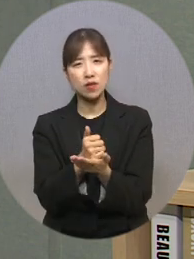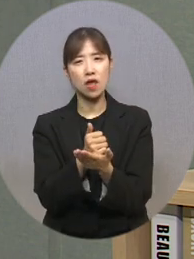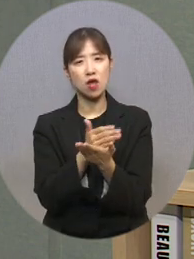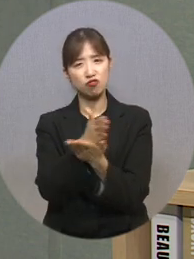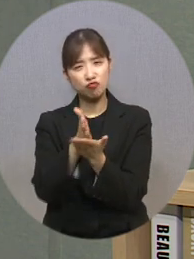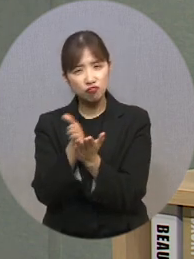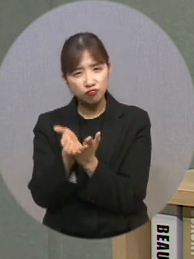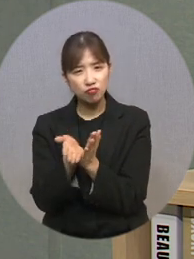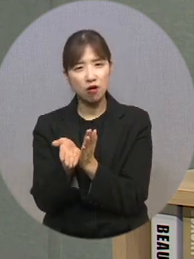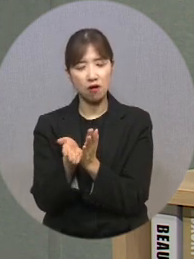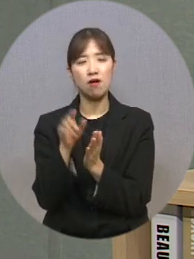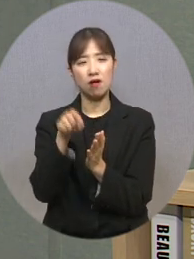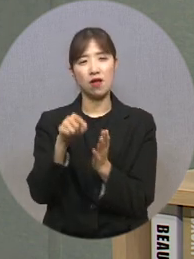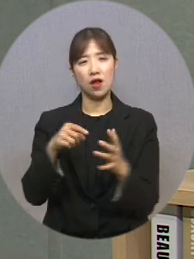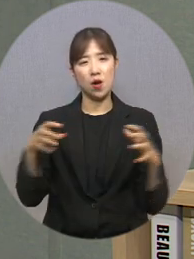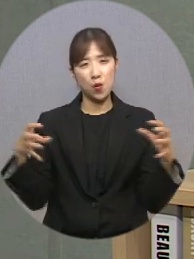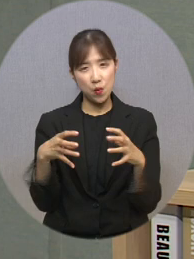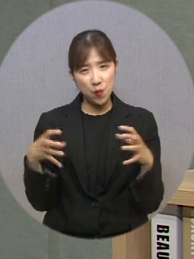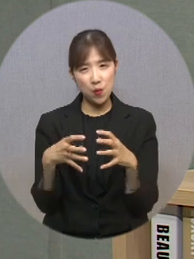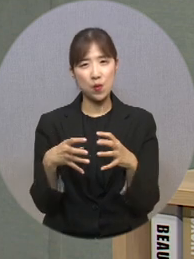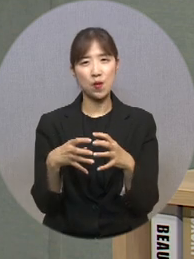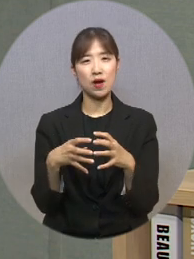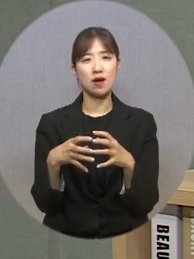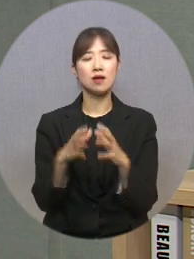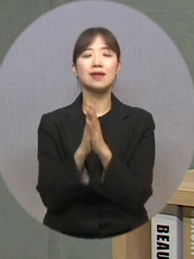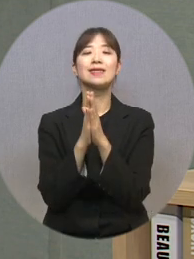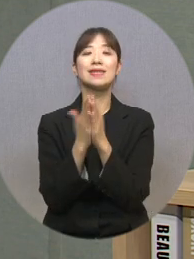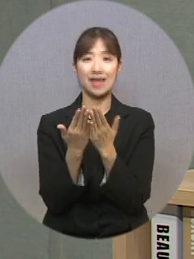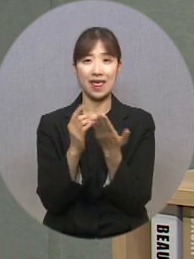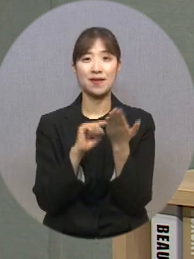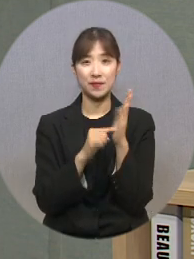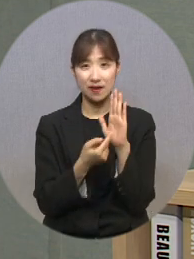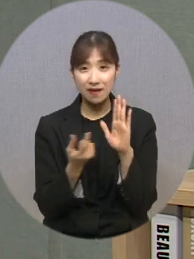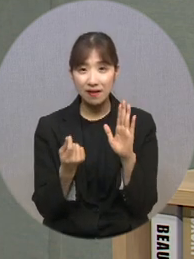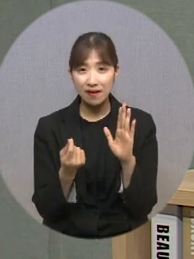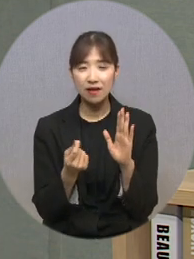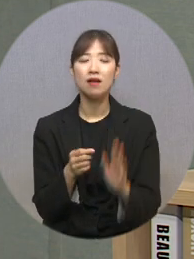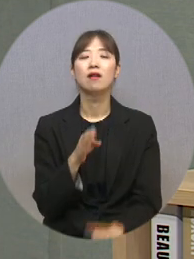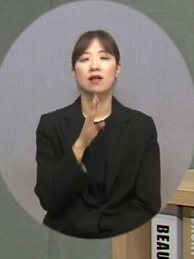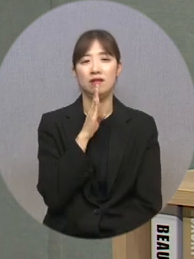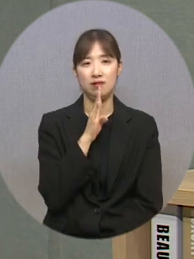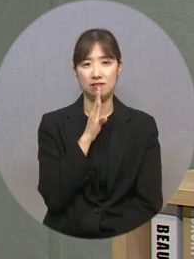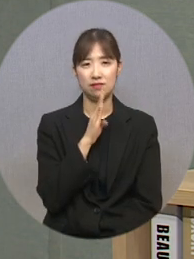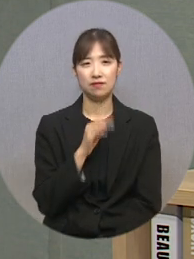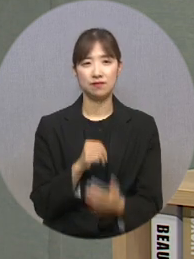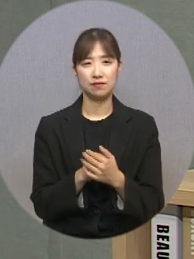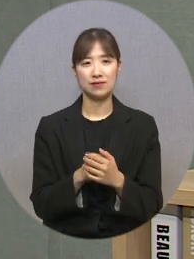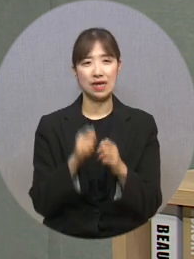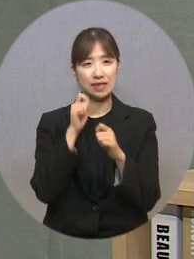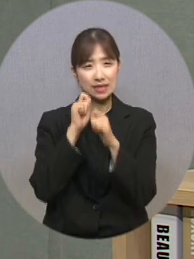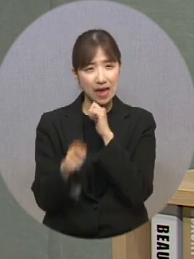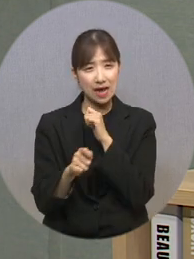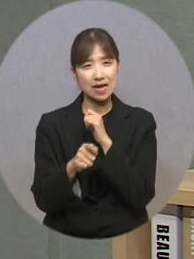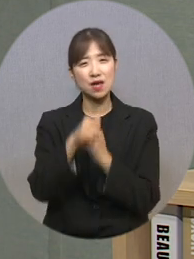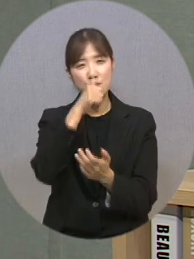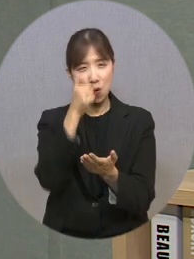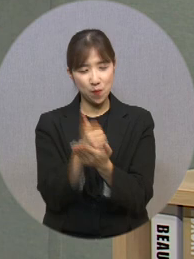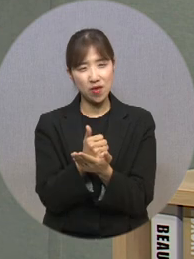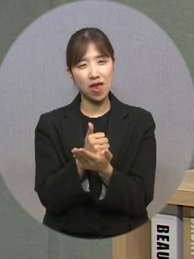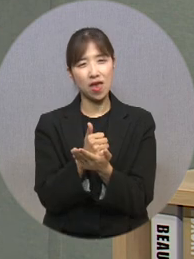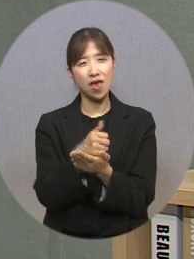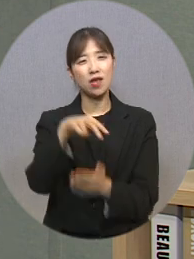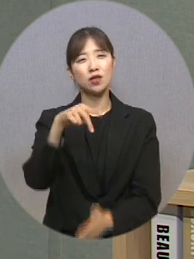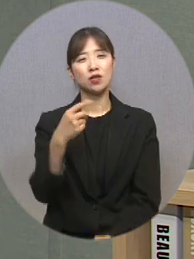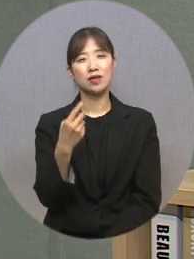거를 모아서 책을 이번에 쓰셨더라고요. 예, 예. 예. 그래서 이제 사기 범죄 솔루션. 예,